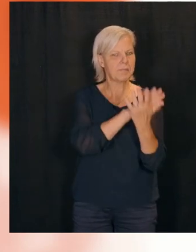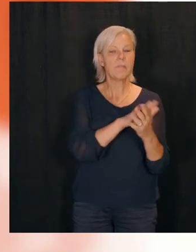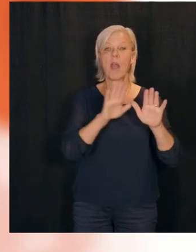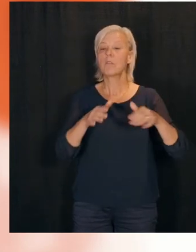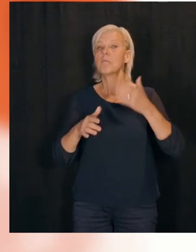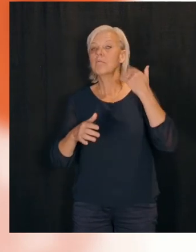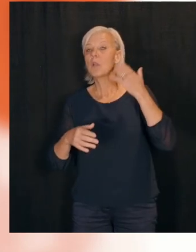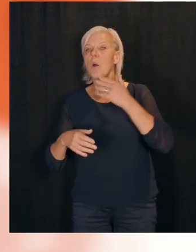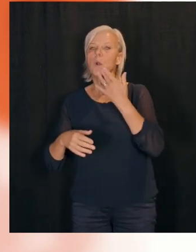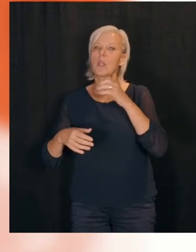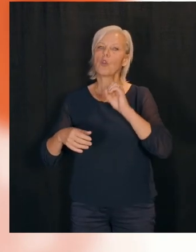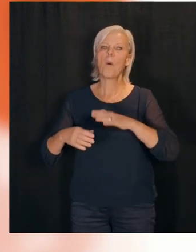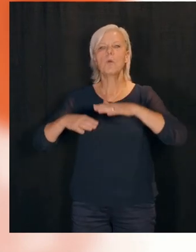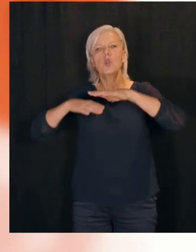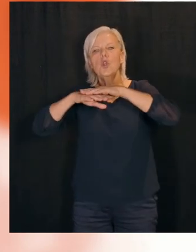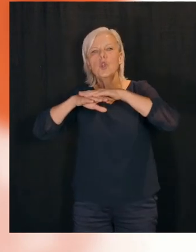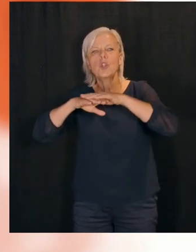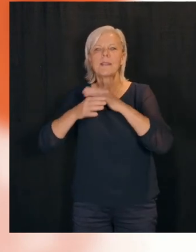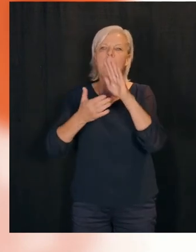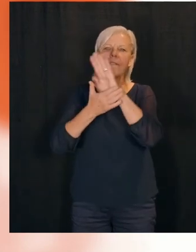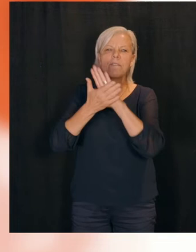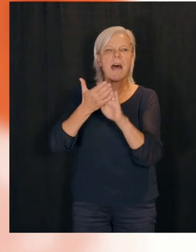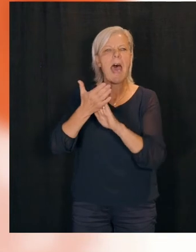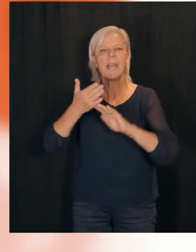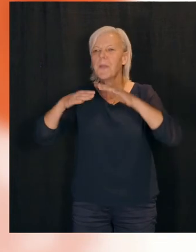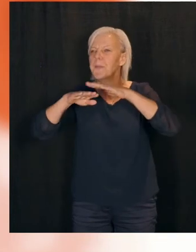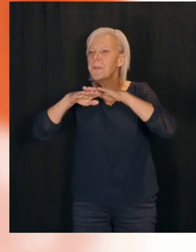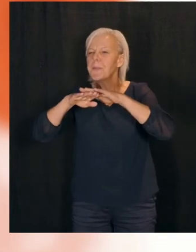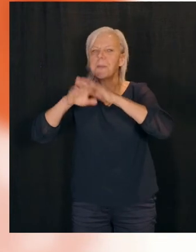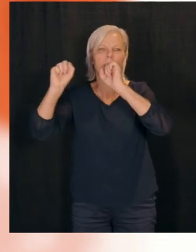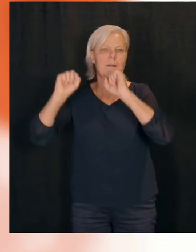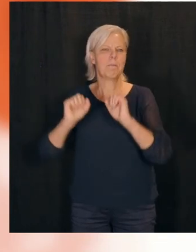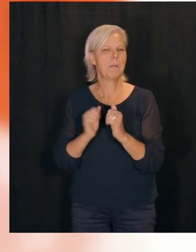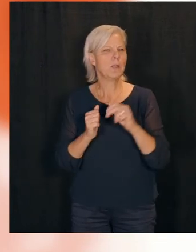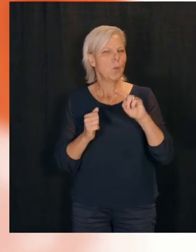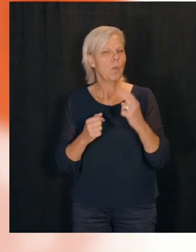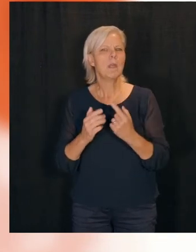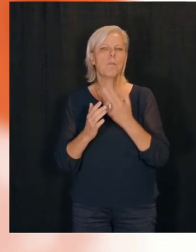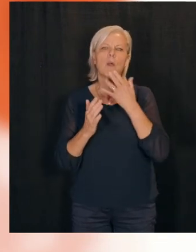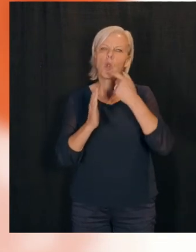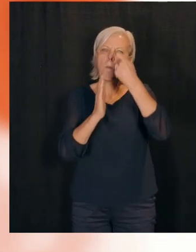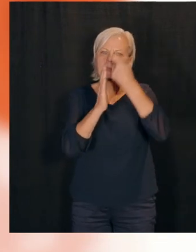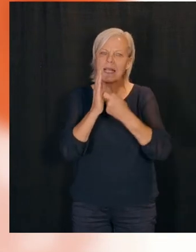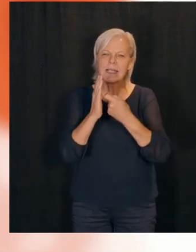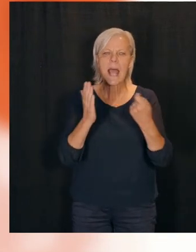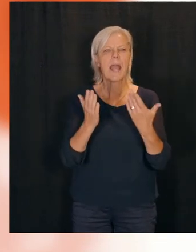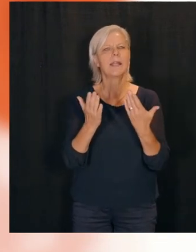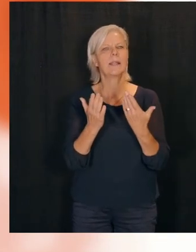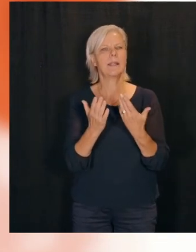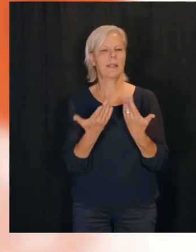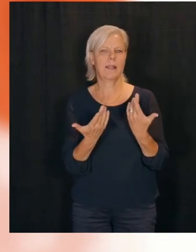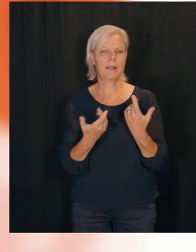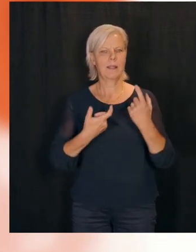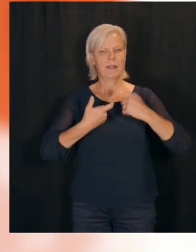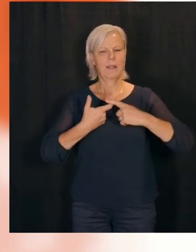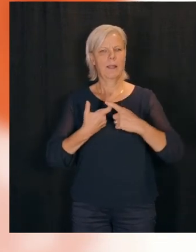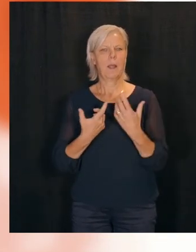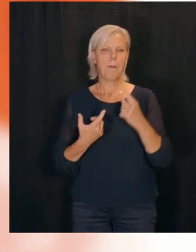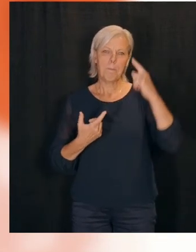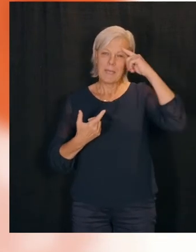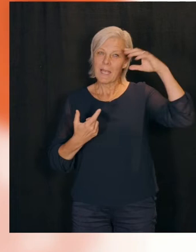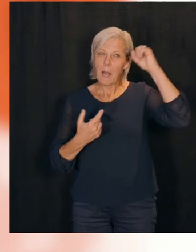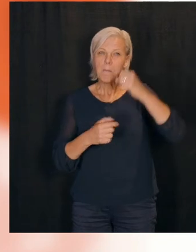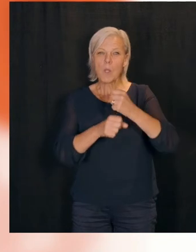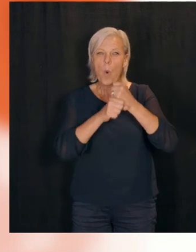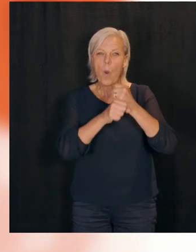som yta och färger och finish. Men det blir mer och mer att vi hör designbegreppet kopplat till hållbar